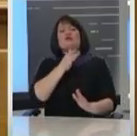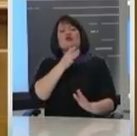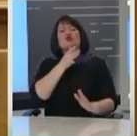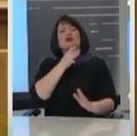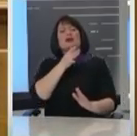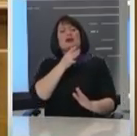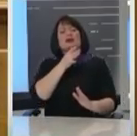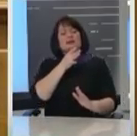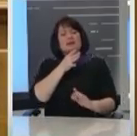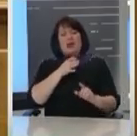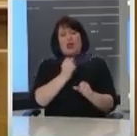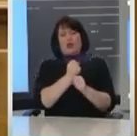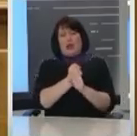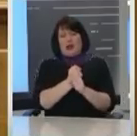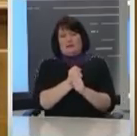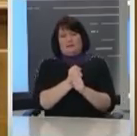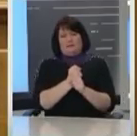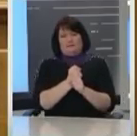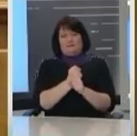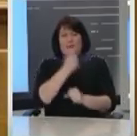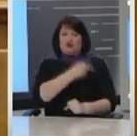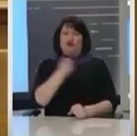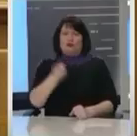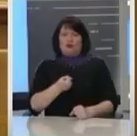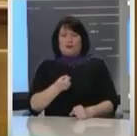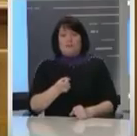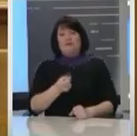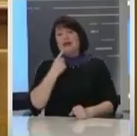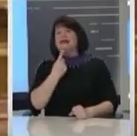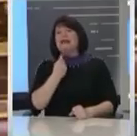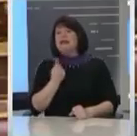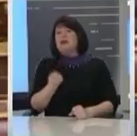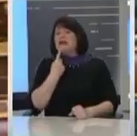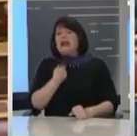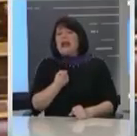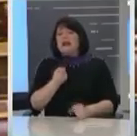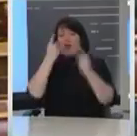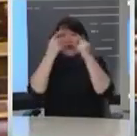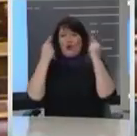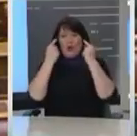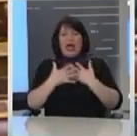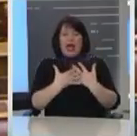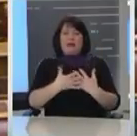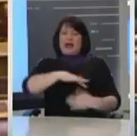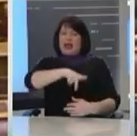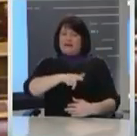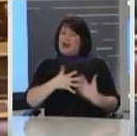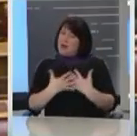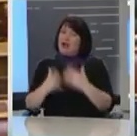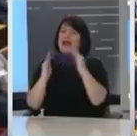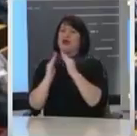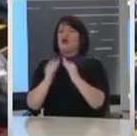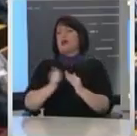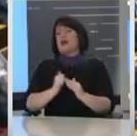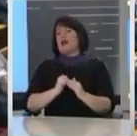απασχόλησης. Επειδή όμως ο Θεός αγαπά τον κλέφτη, αγαπά και τον νοικοκύρη,